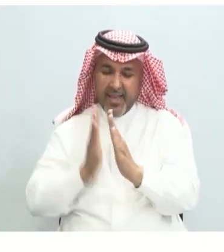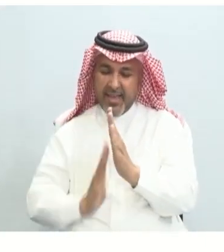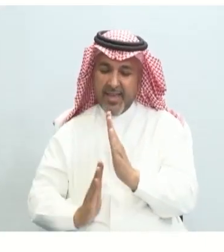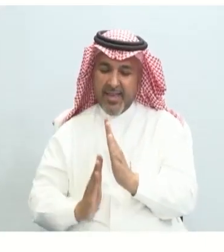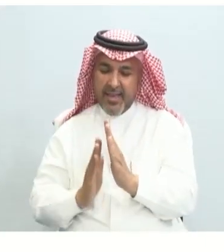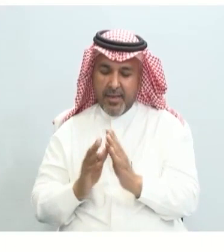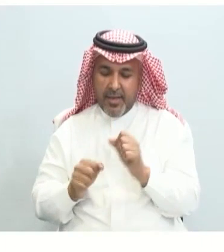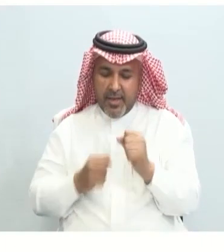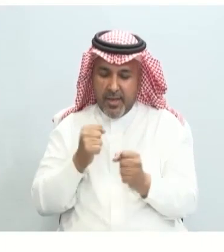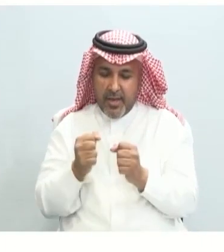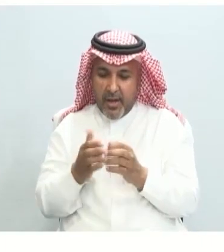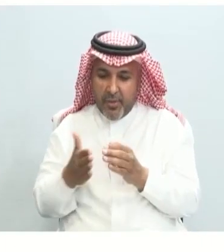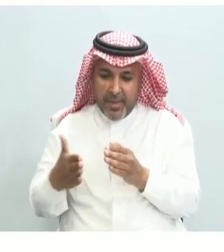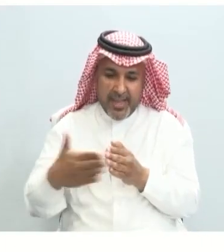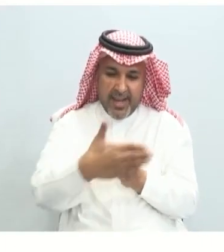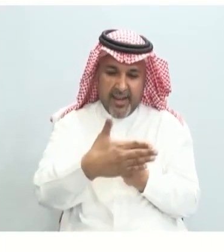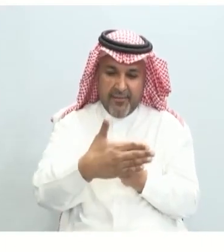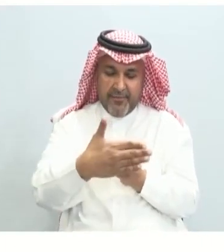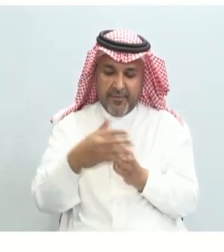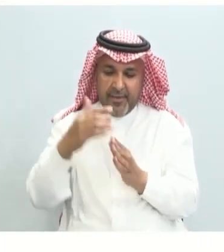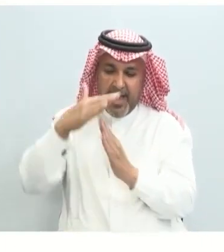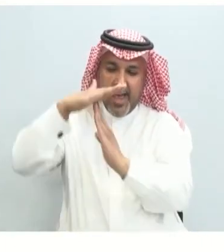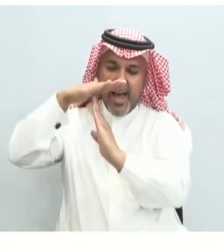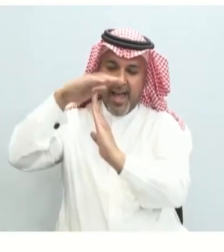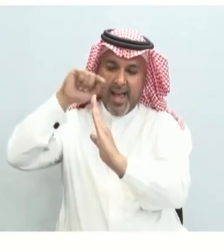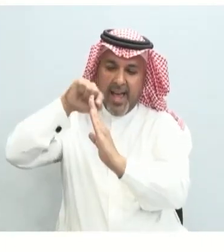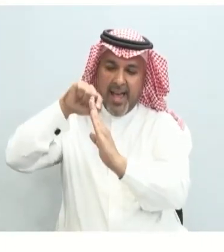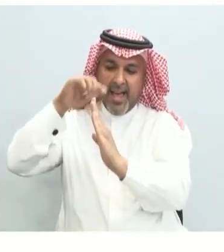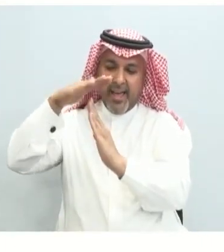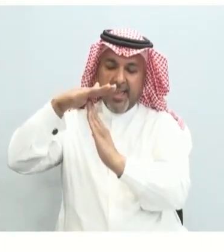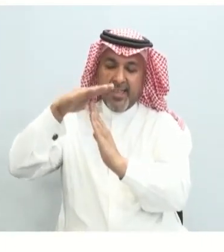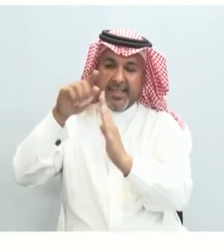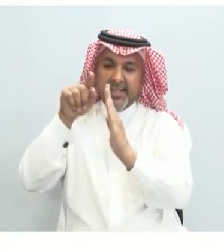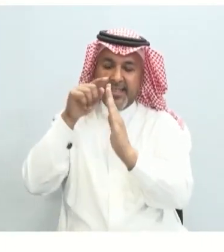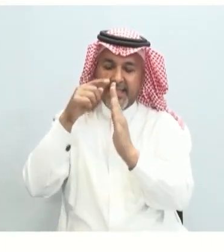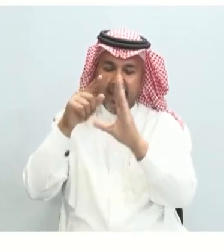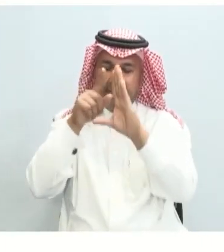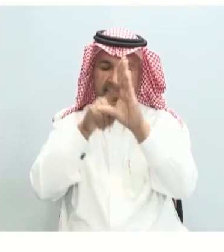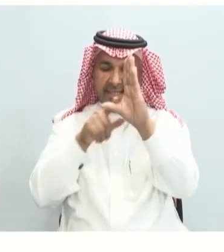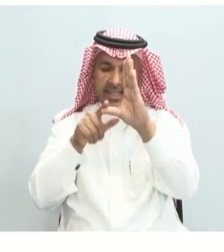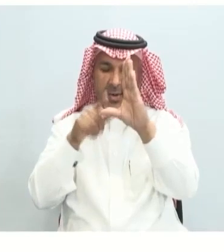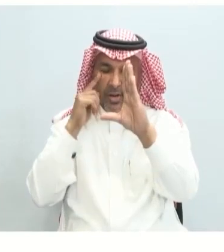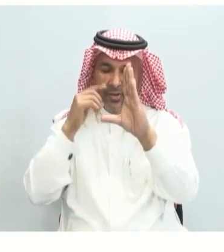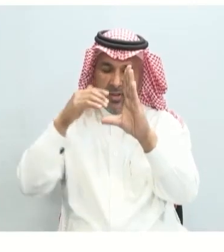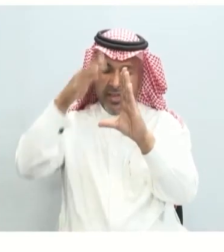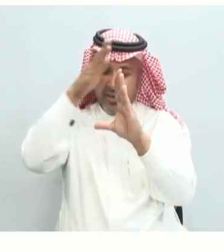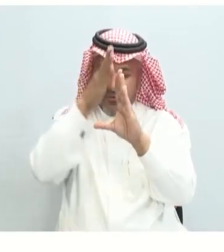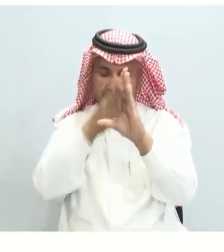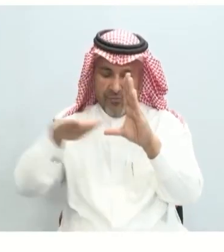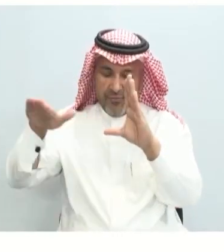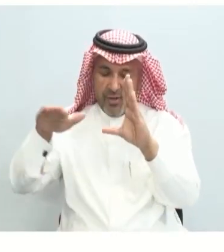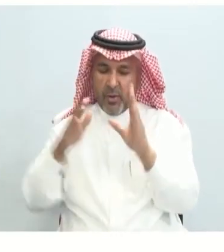هو ركض 6 متر او 6 ك مت عفوا 6 كل